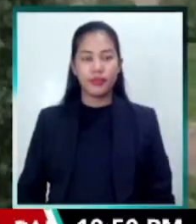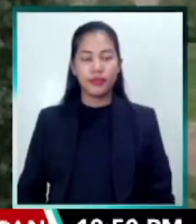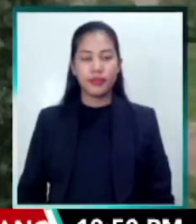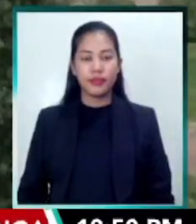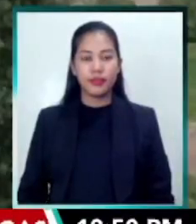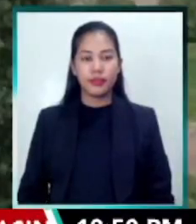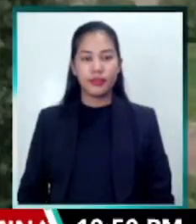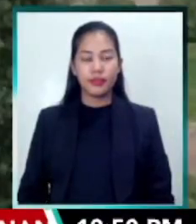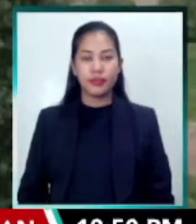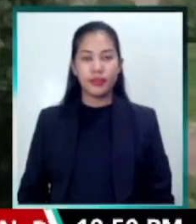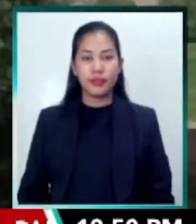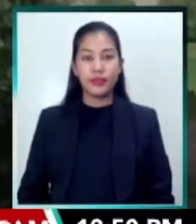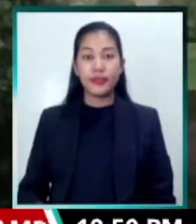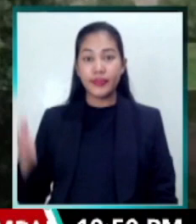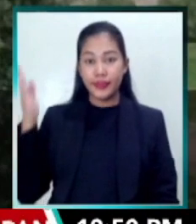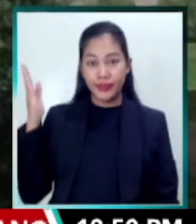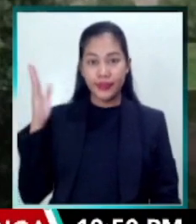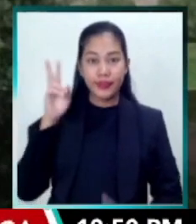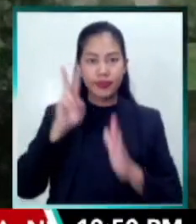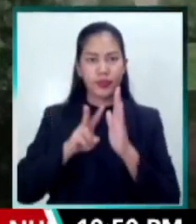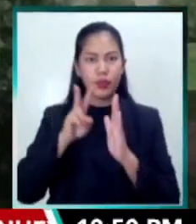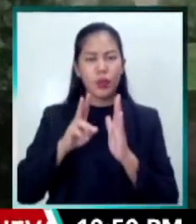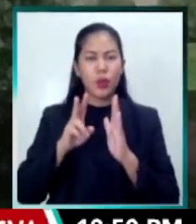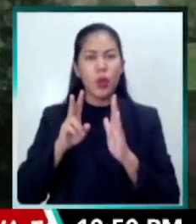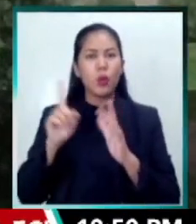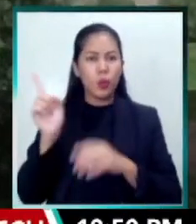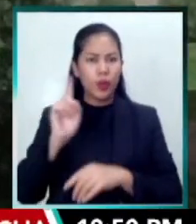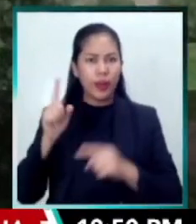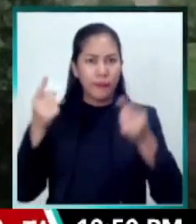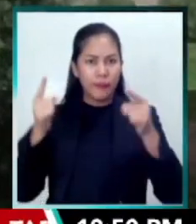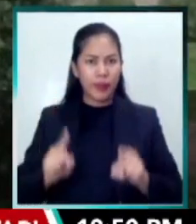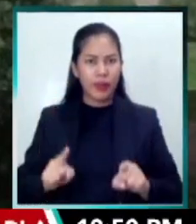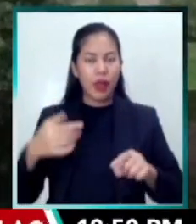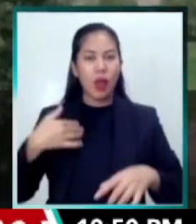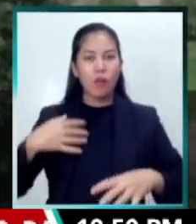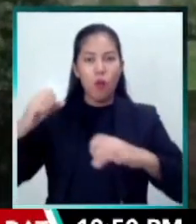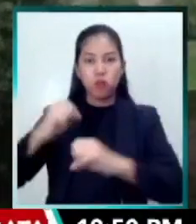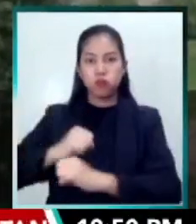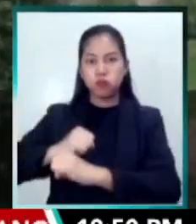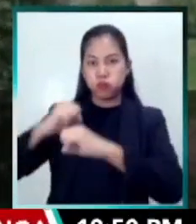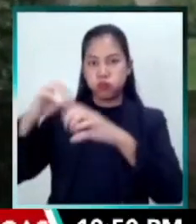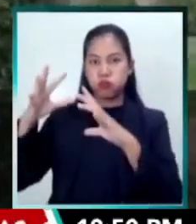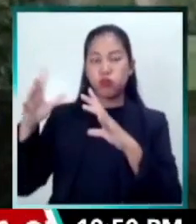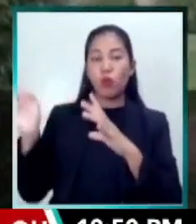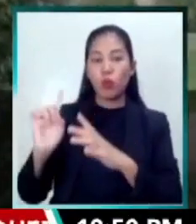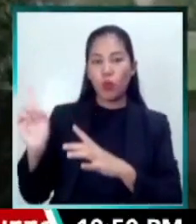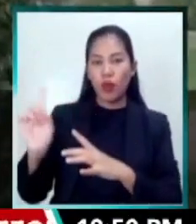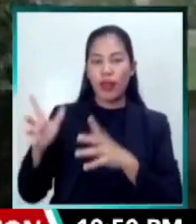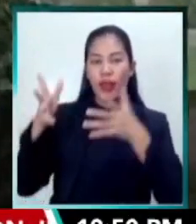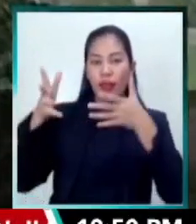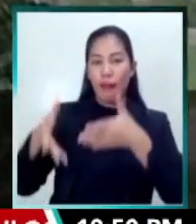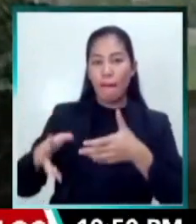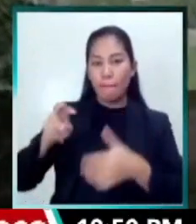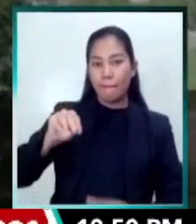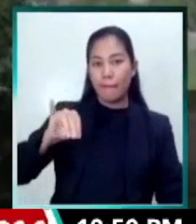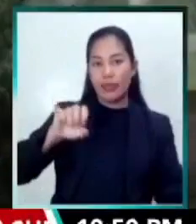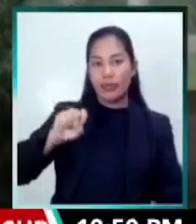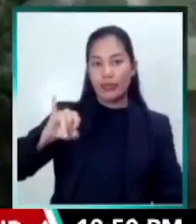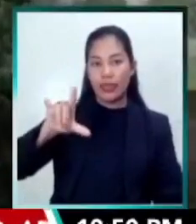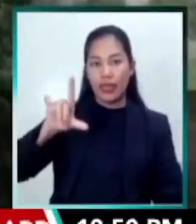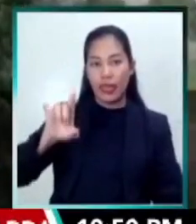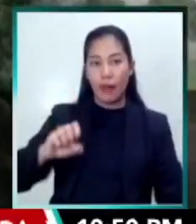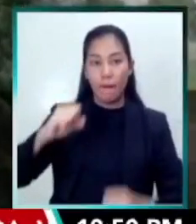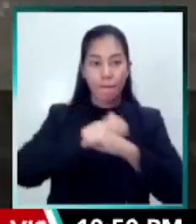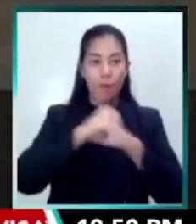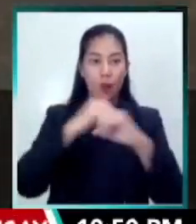Yan po ang kuha sa sadyang pagpapasabog sa mga naiwang unexploded Russian missile at bomba sa isang bayan sa Ukraine.